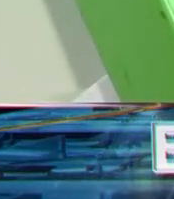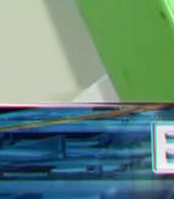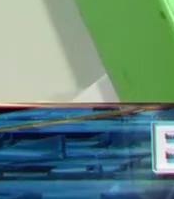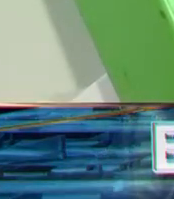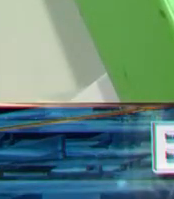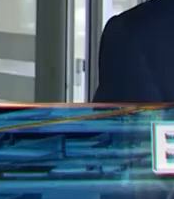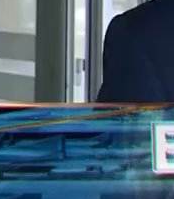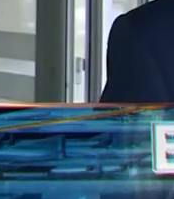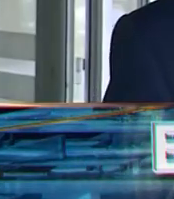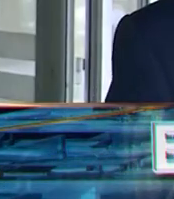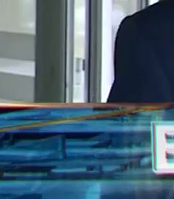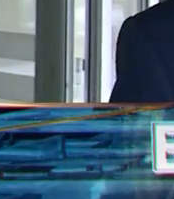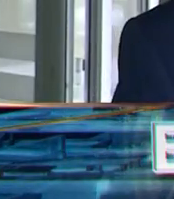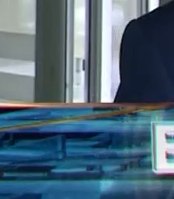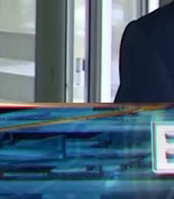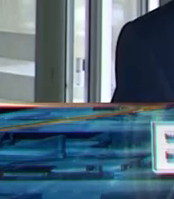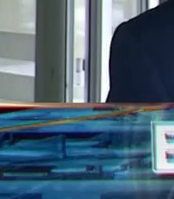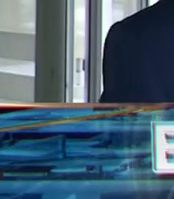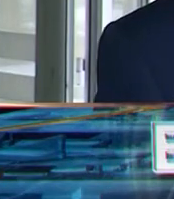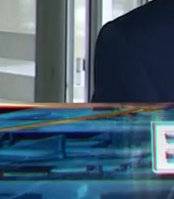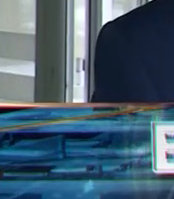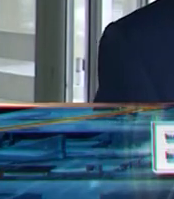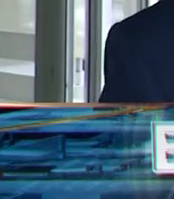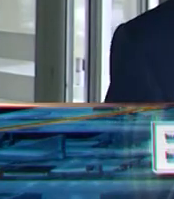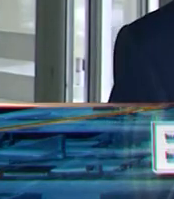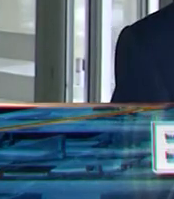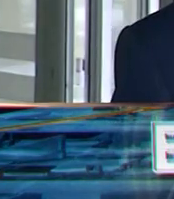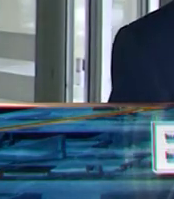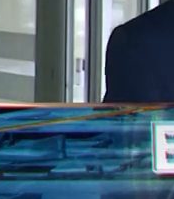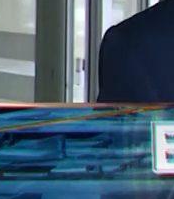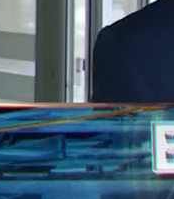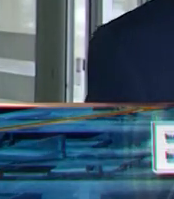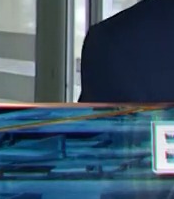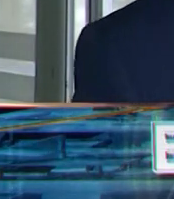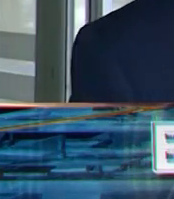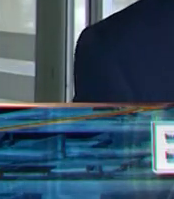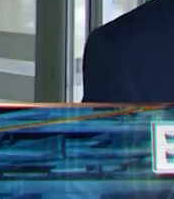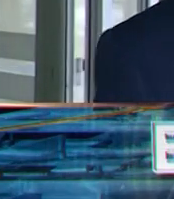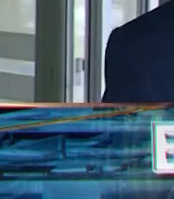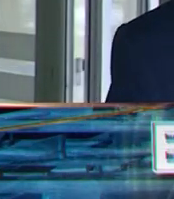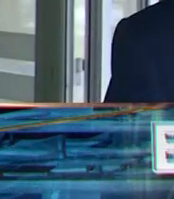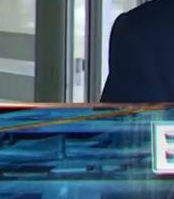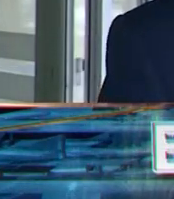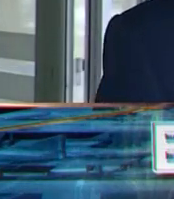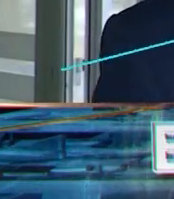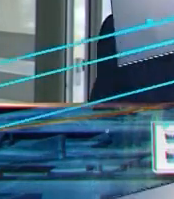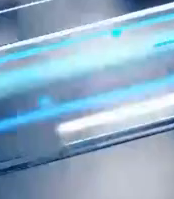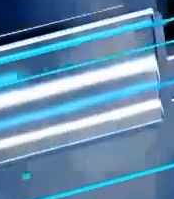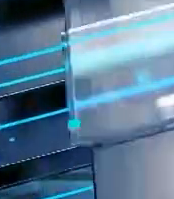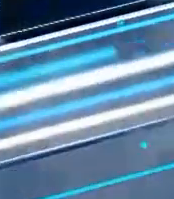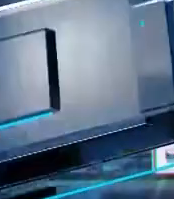бар. Енді тұтынушылар электр энергияны тоқтату жайында хабарлама алу қызметін өздері таңдайды.